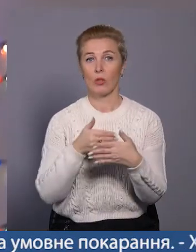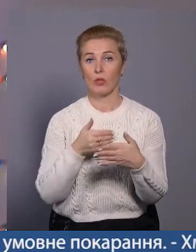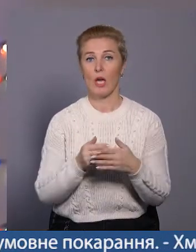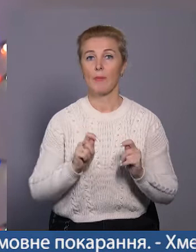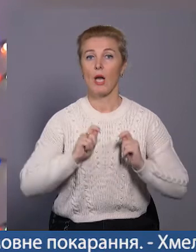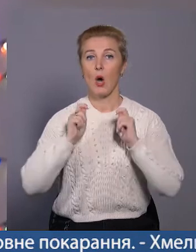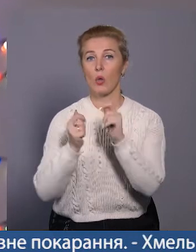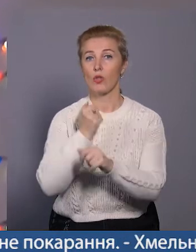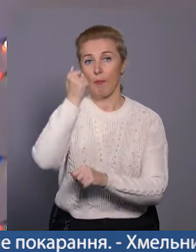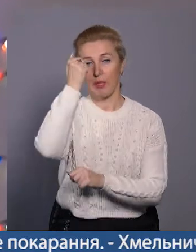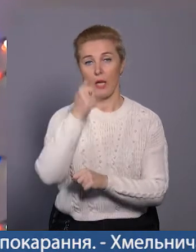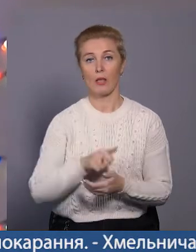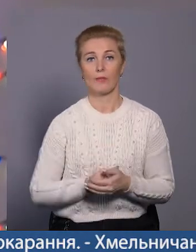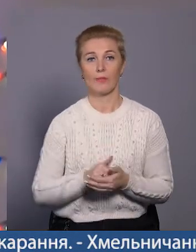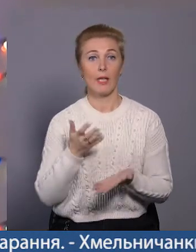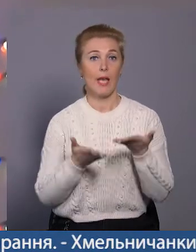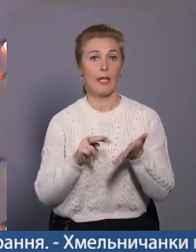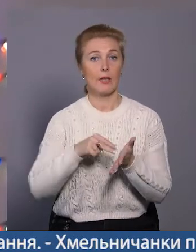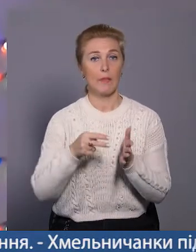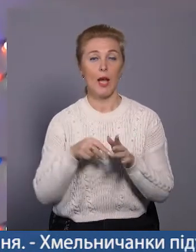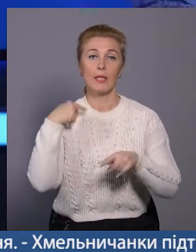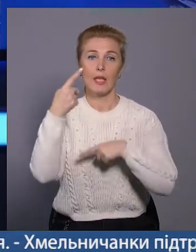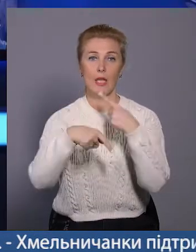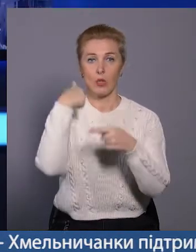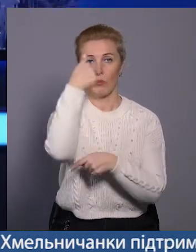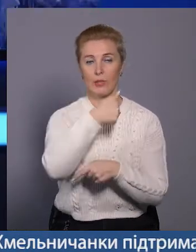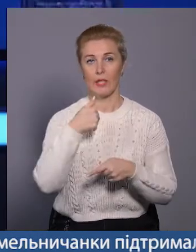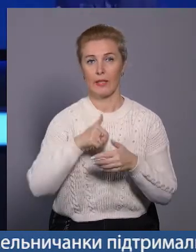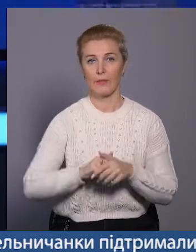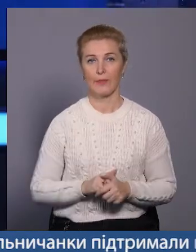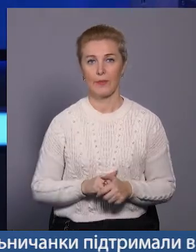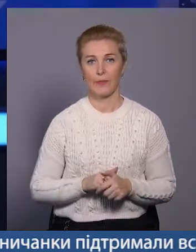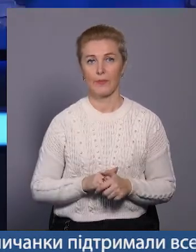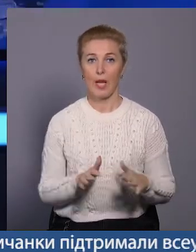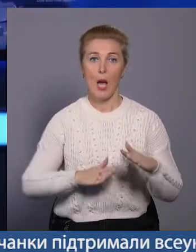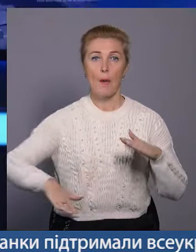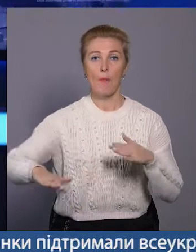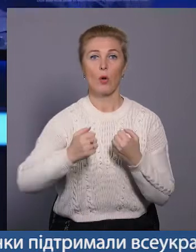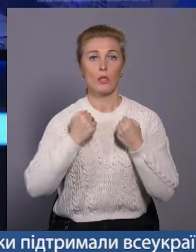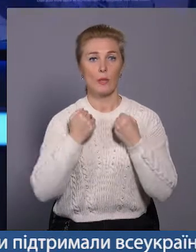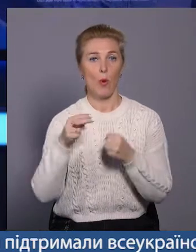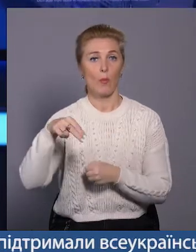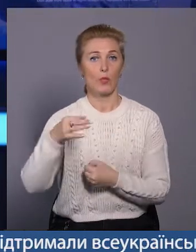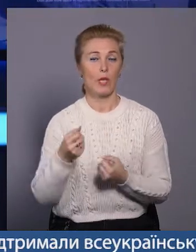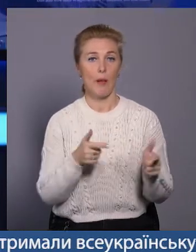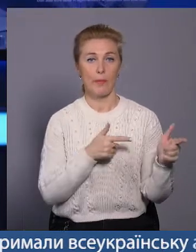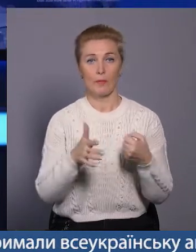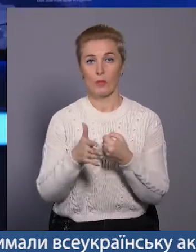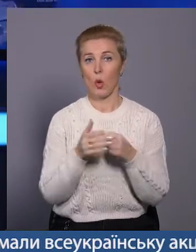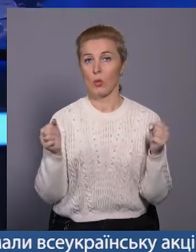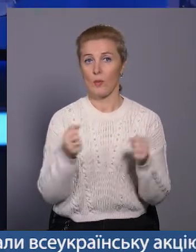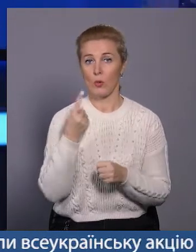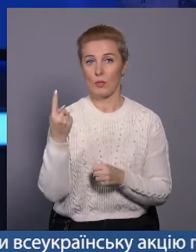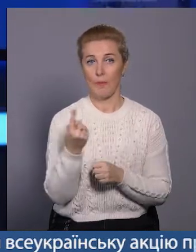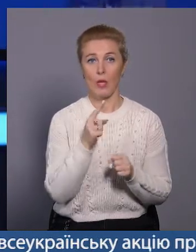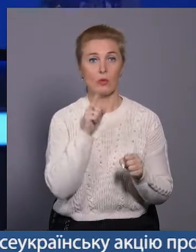нагородження подяками та якісь певні плани вже на наступний рік. Поле спорткомплексу «Поділля» підготували до зими.